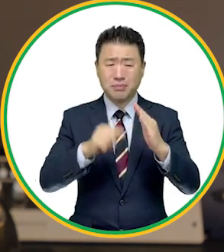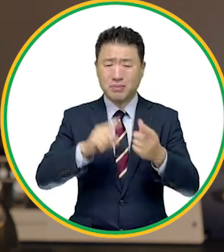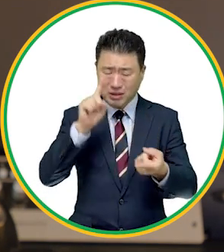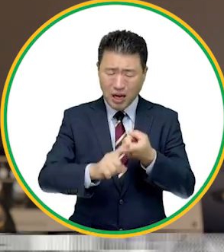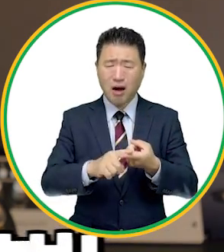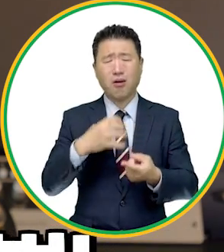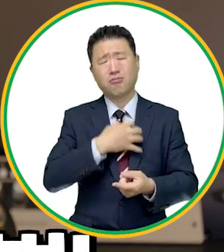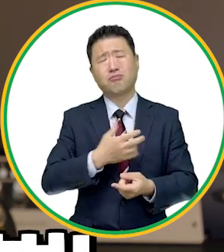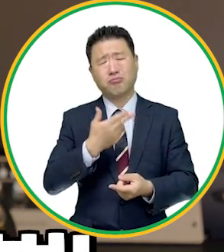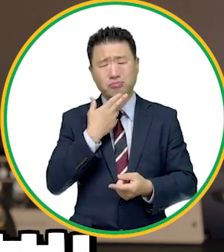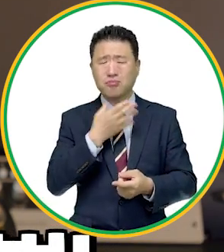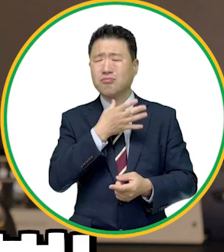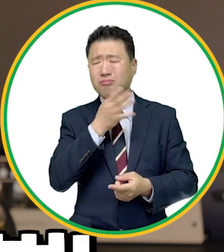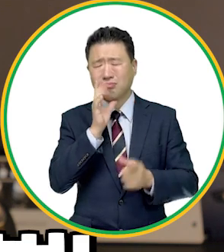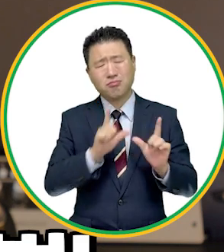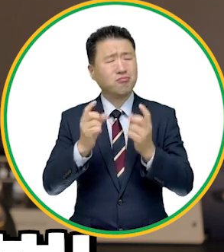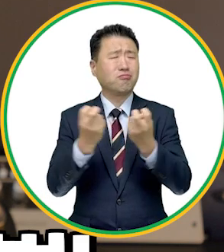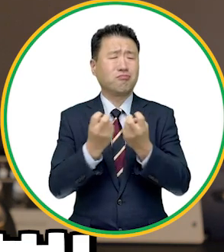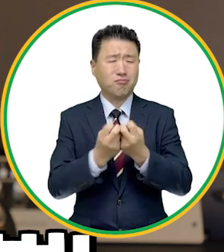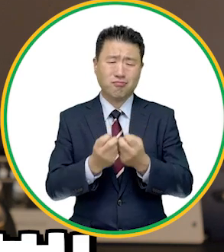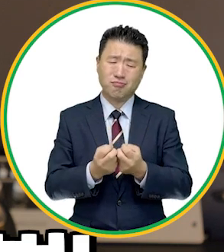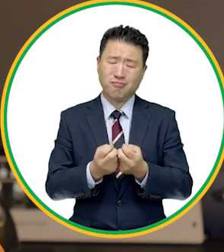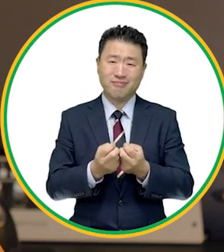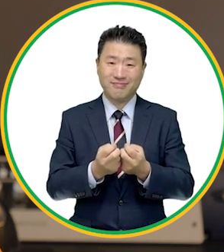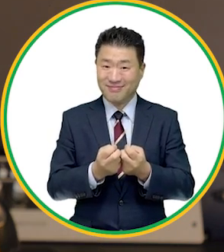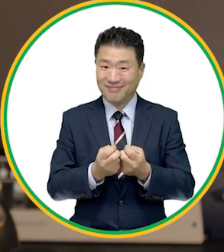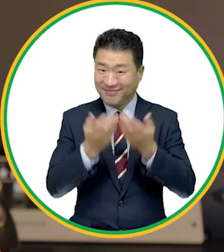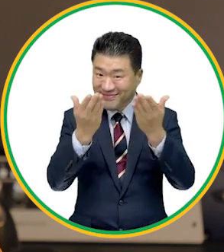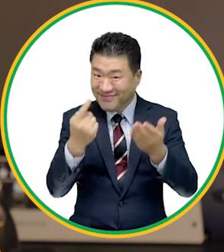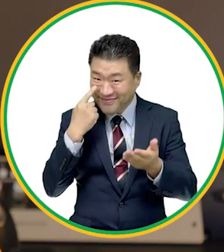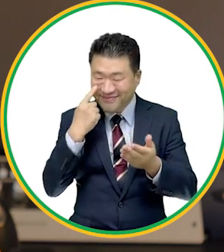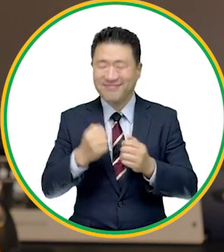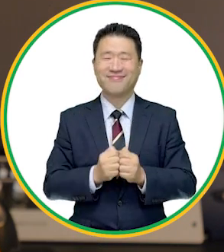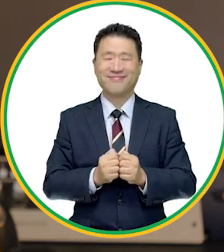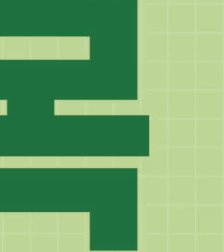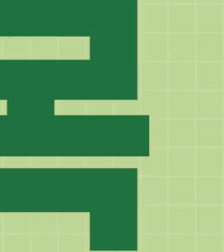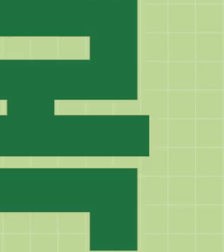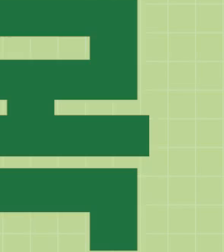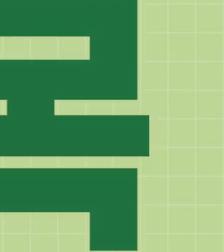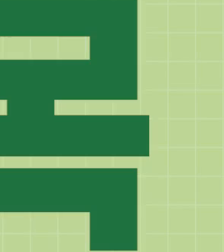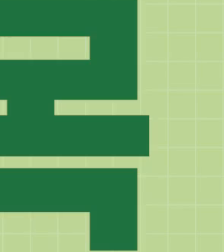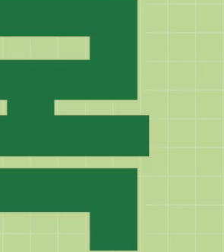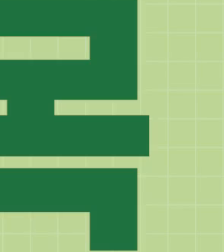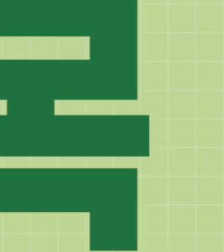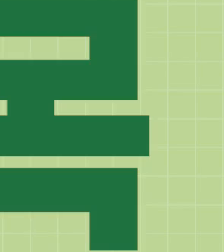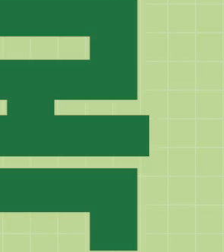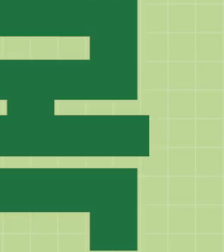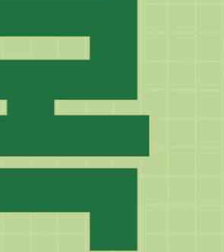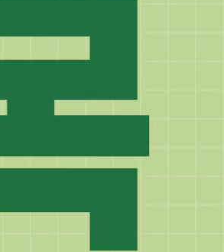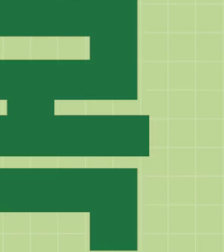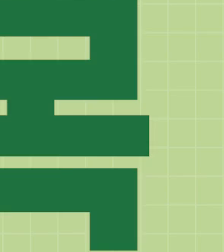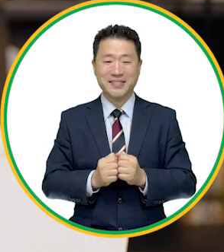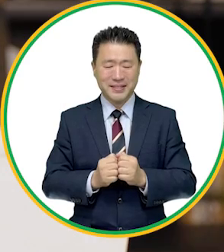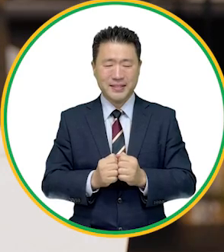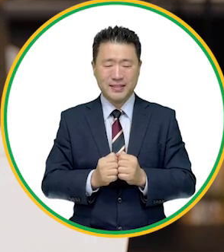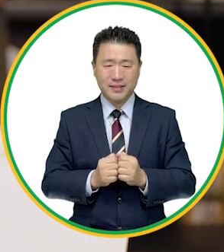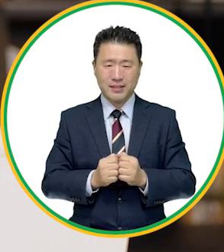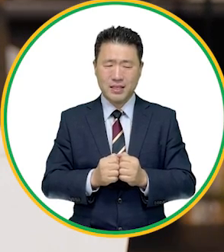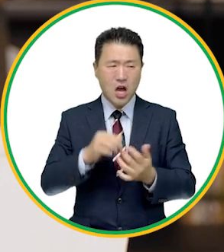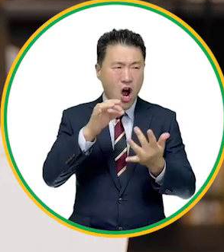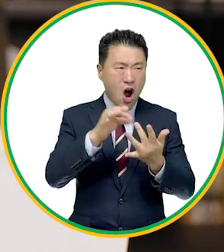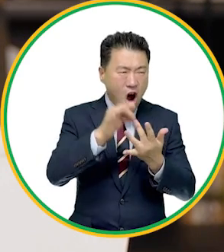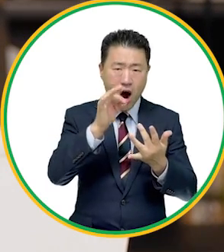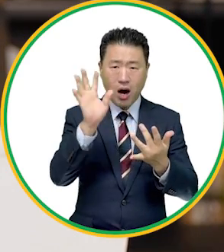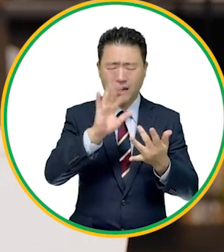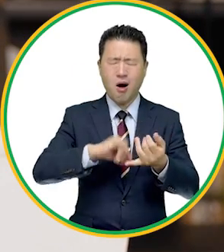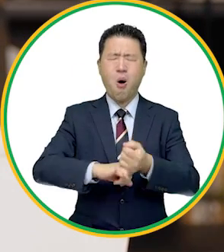내 집에서 걱정 없이 노후를 지낼 수 있는 방법, 저 주디가 알려드릴게요. 모두 주목! 이제